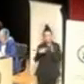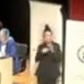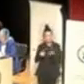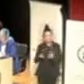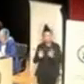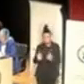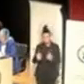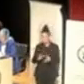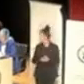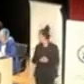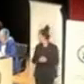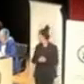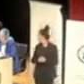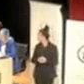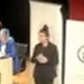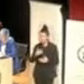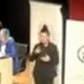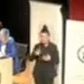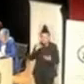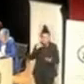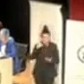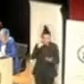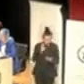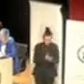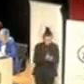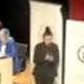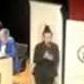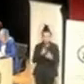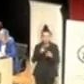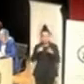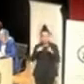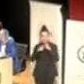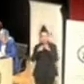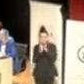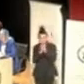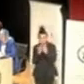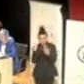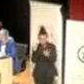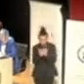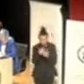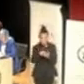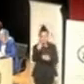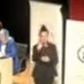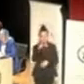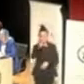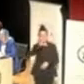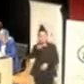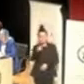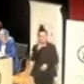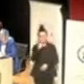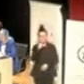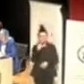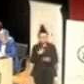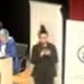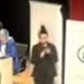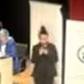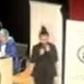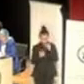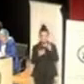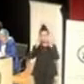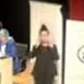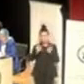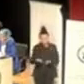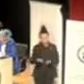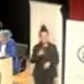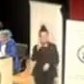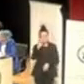İstatistiklerle e-kitabın mobil uygulamasından bahsedecek olursam, dediğim gibi 2021 yılında hayata geçirildi bu uygulama. O yüzden 2 yıllık bir istatistik